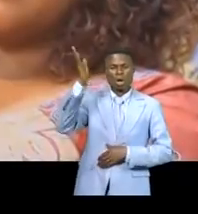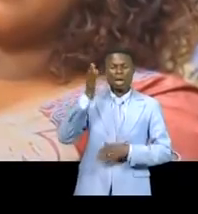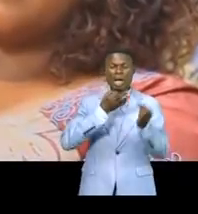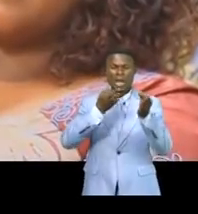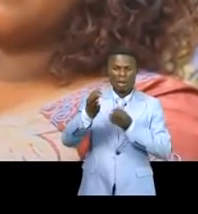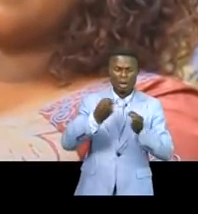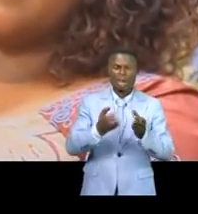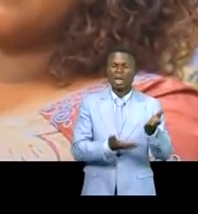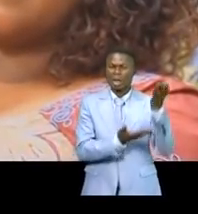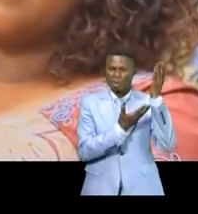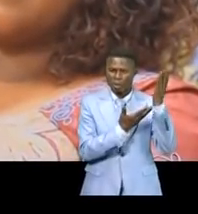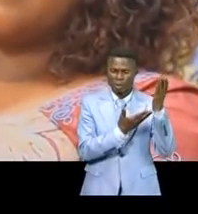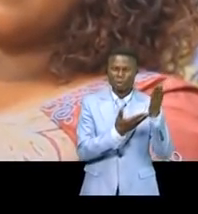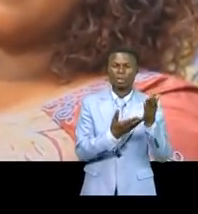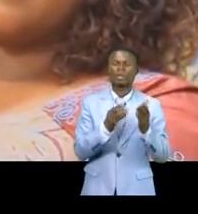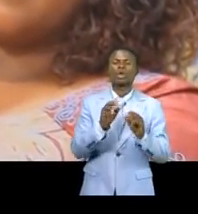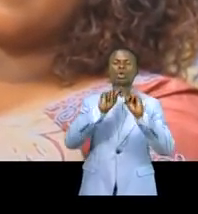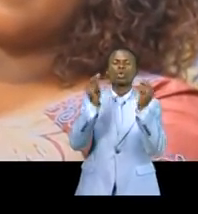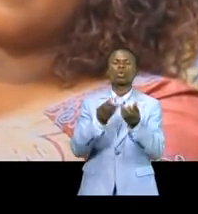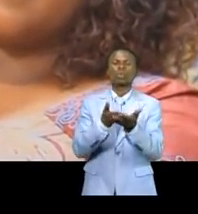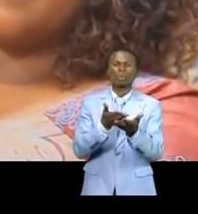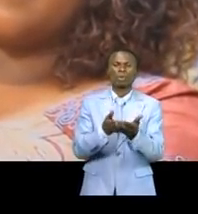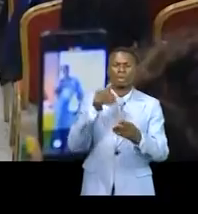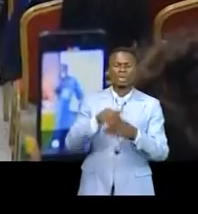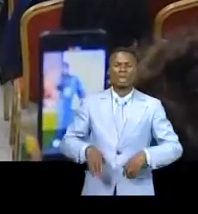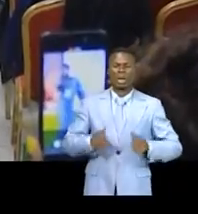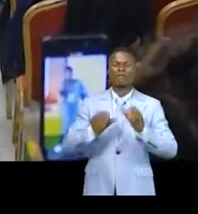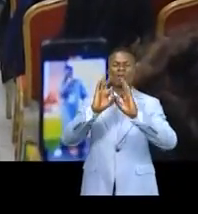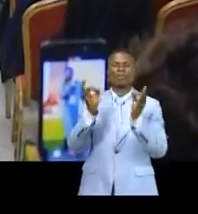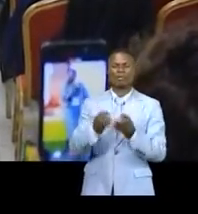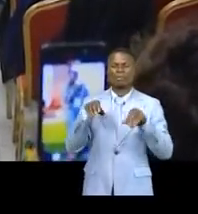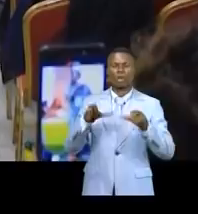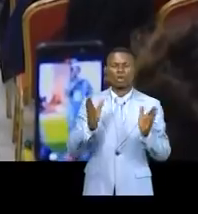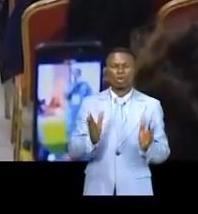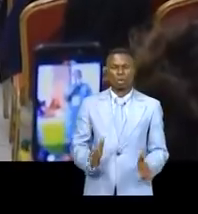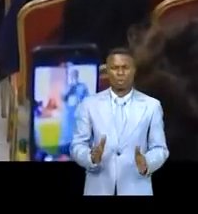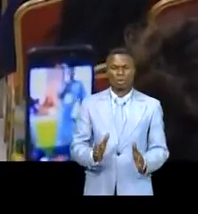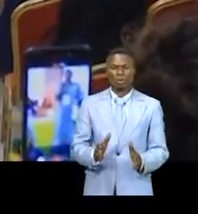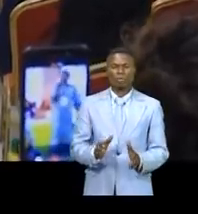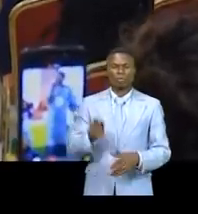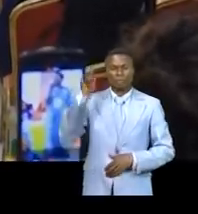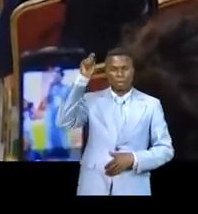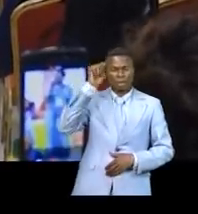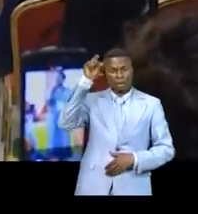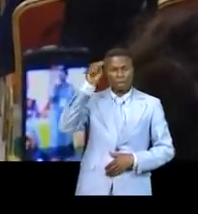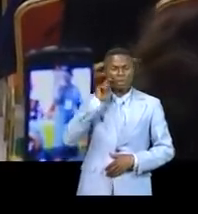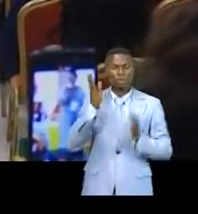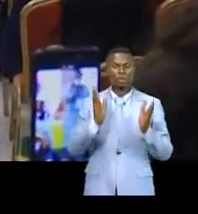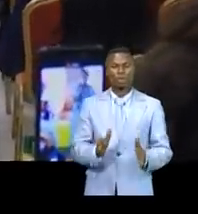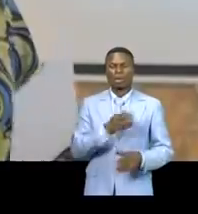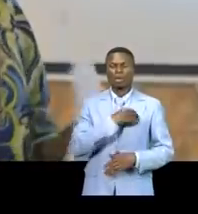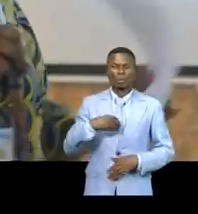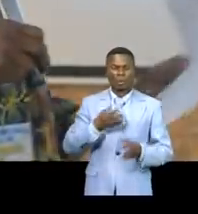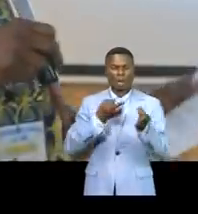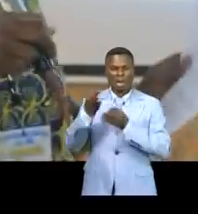expliquer l'impact et l'importance de cette structure dans la vie du foyer congolais. La sexologue Ange Awazi a expliqué les